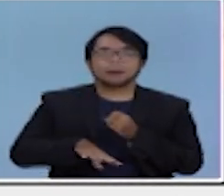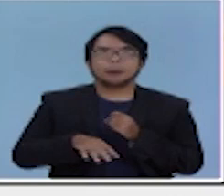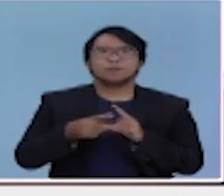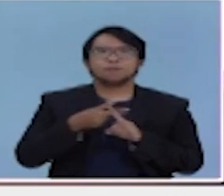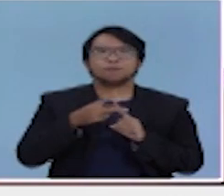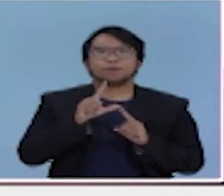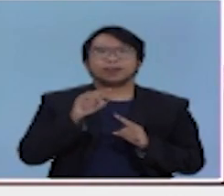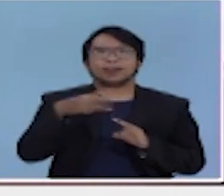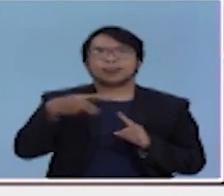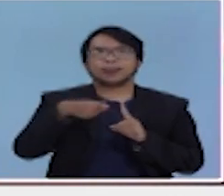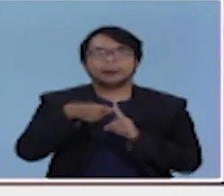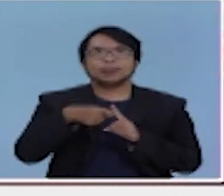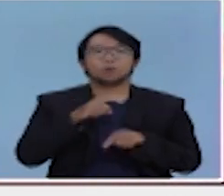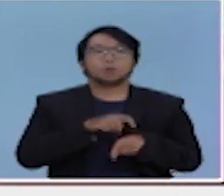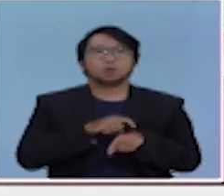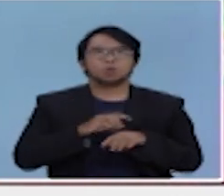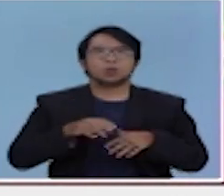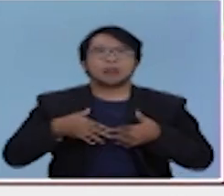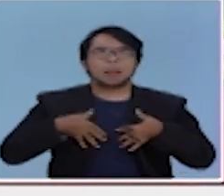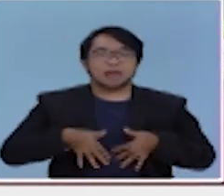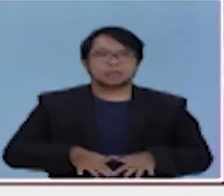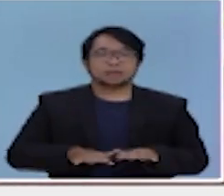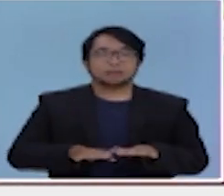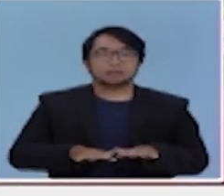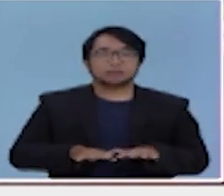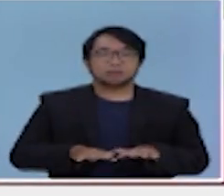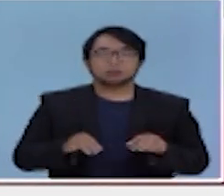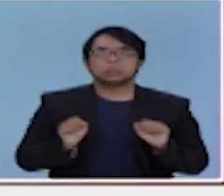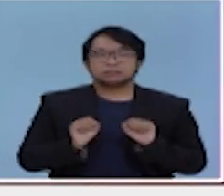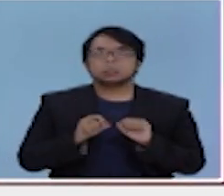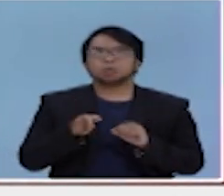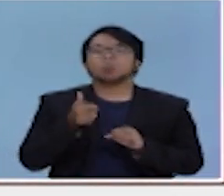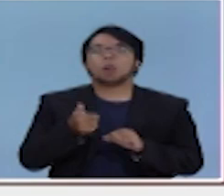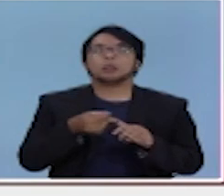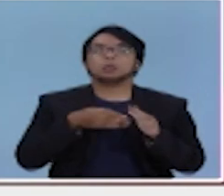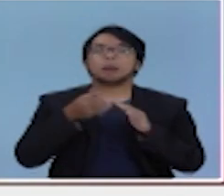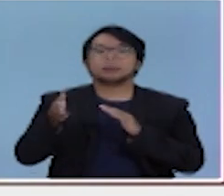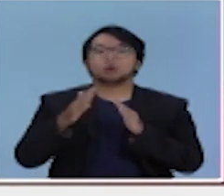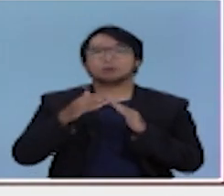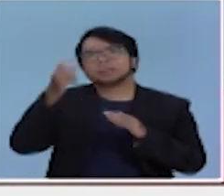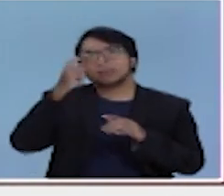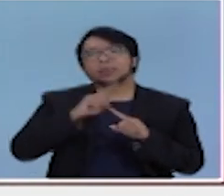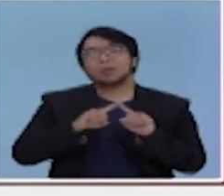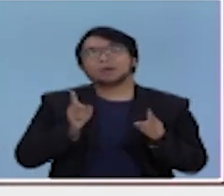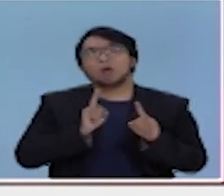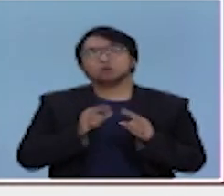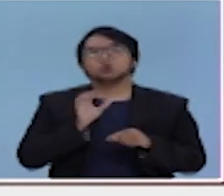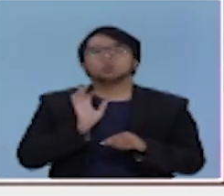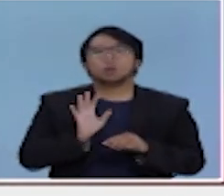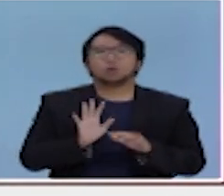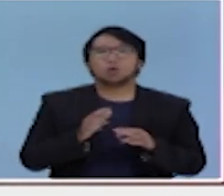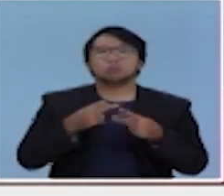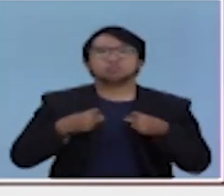lainnya udah waktu yang melahirkan dan lain-lain itu itu baru benar-benar sangat atau misalkan masih cuma sekedar ini apa itu bisa